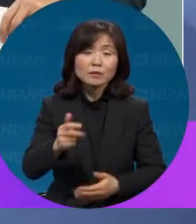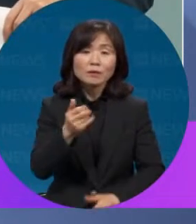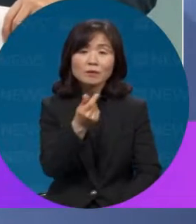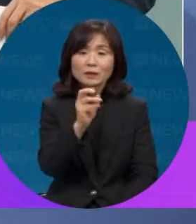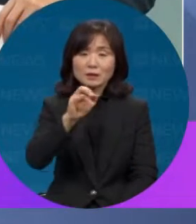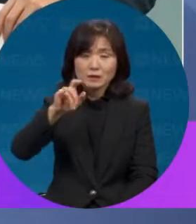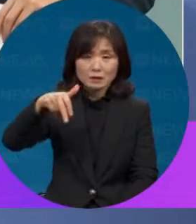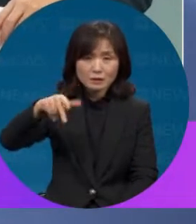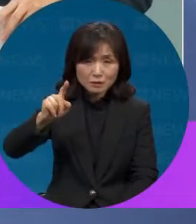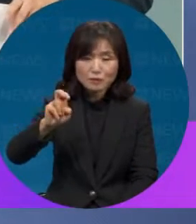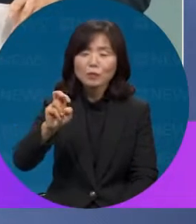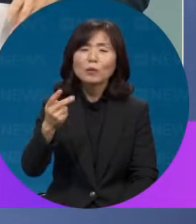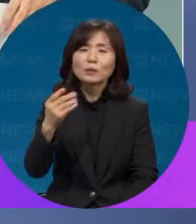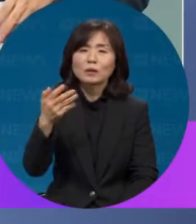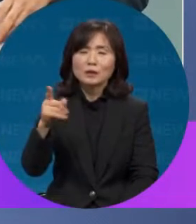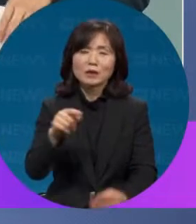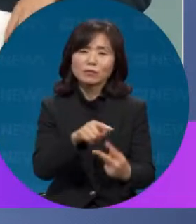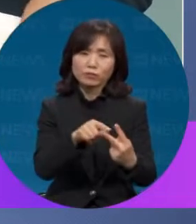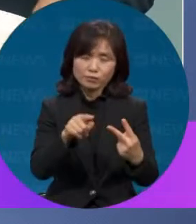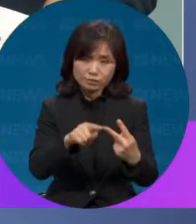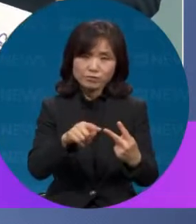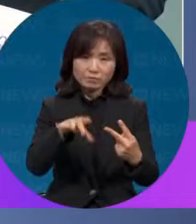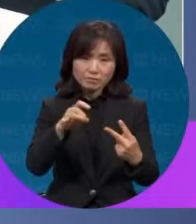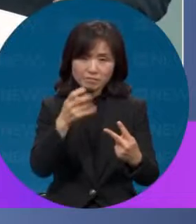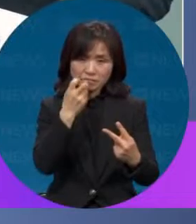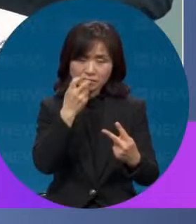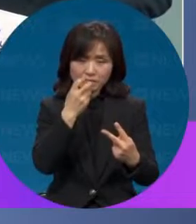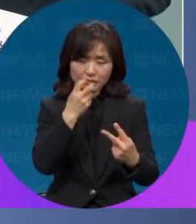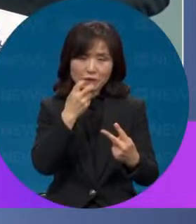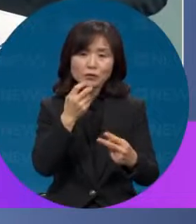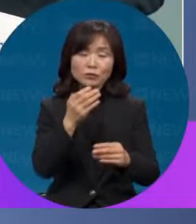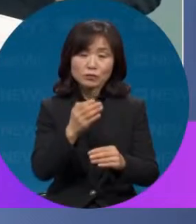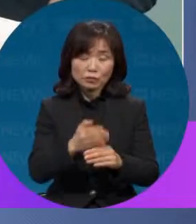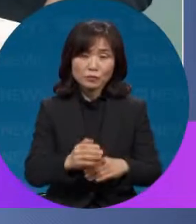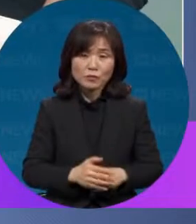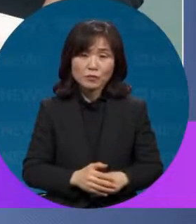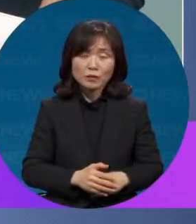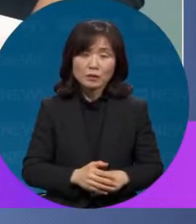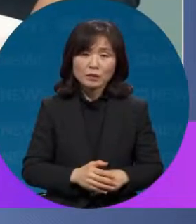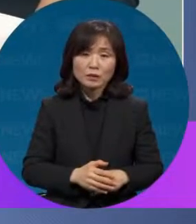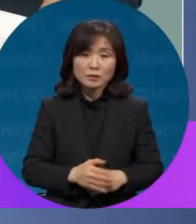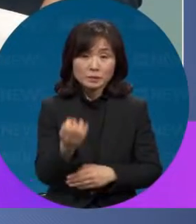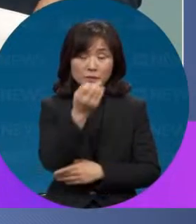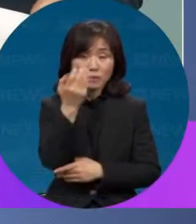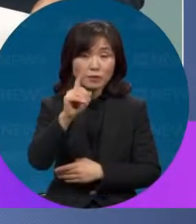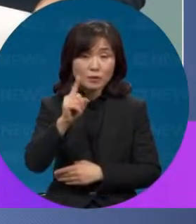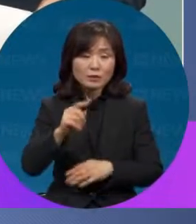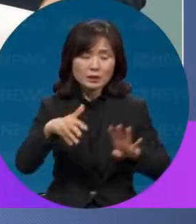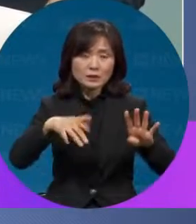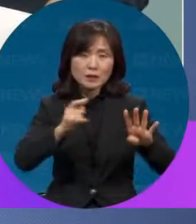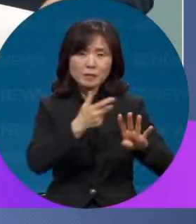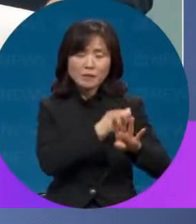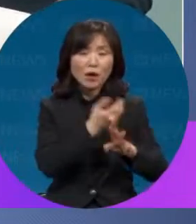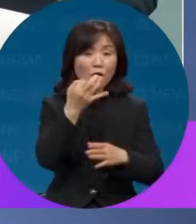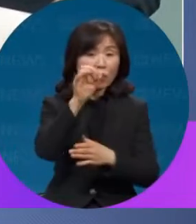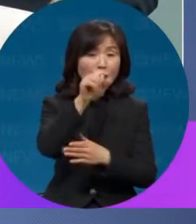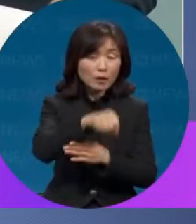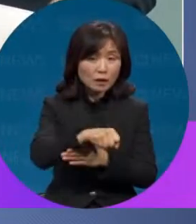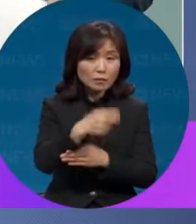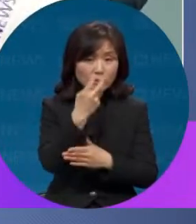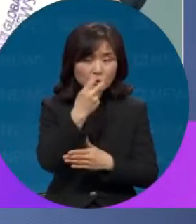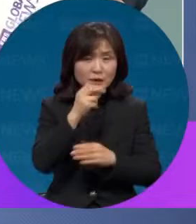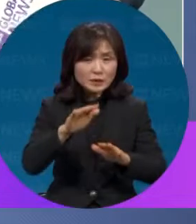활자와 모던 아 백신의 한해 우선적으로 이루어질 방침 인데요 월스트리트저널에 따르면 4차 접종 허가 검토는